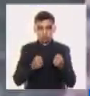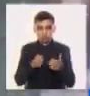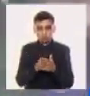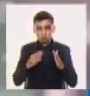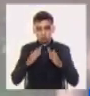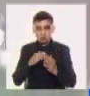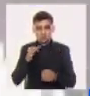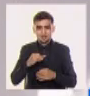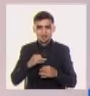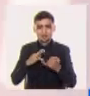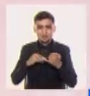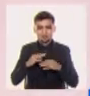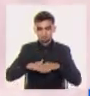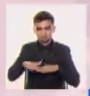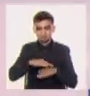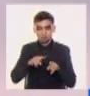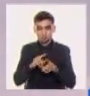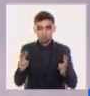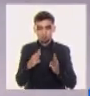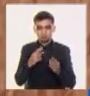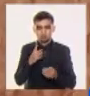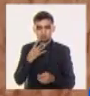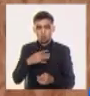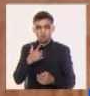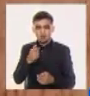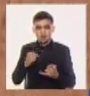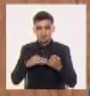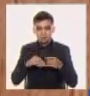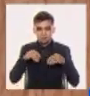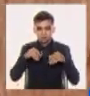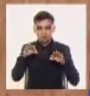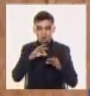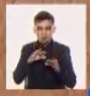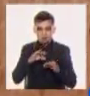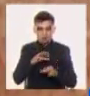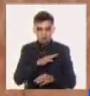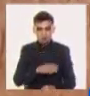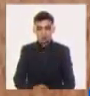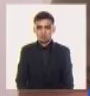целых полей. Так, пламя уничтожило порядка 40 гектаров посевов пшеницы.